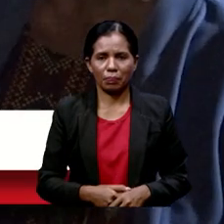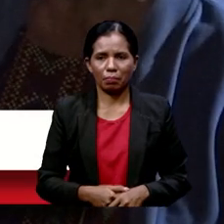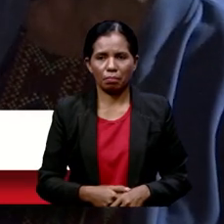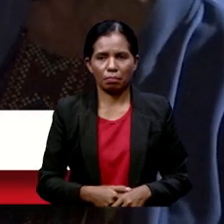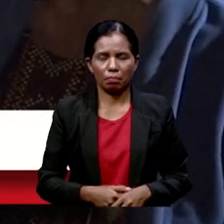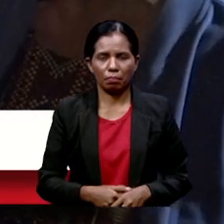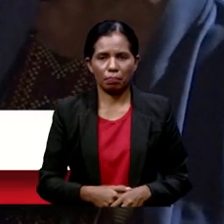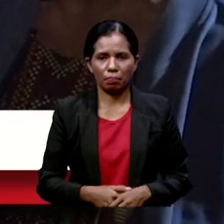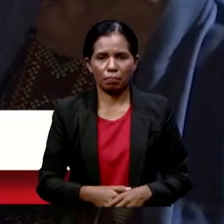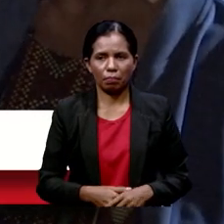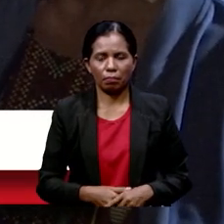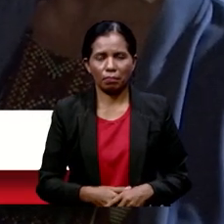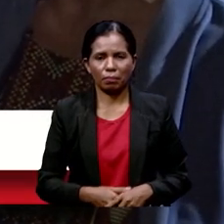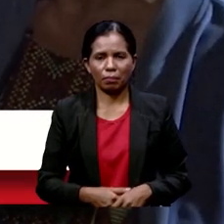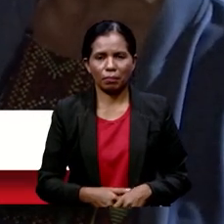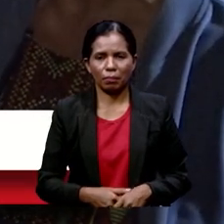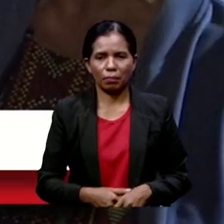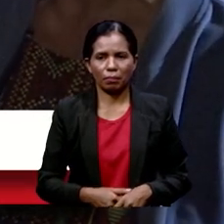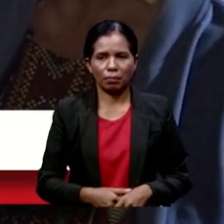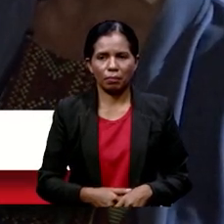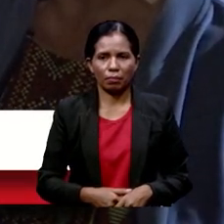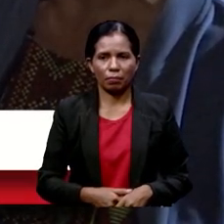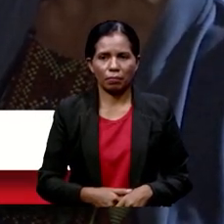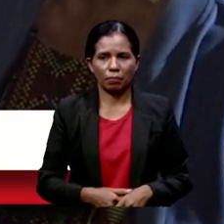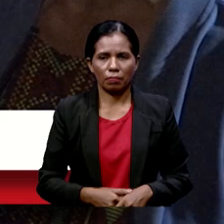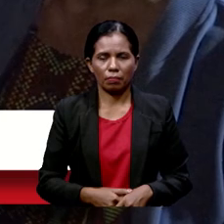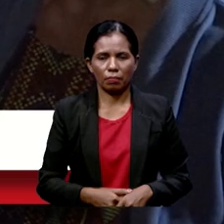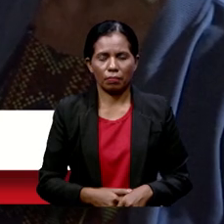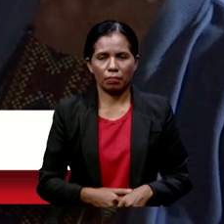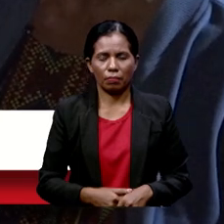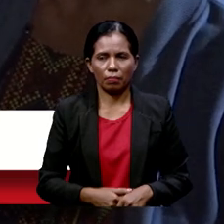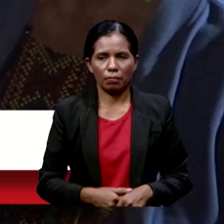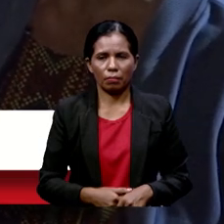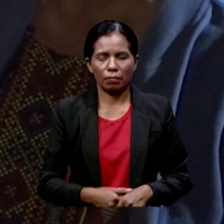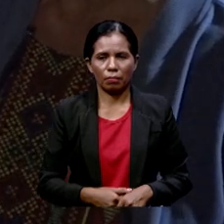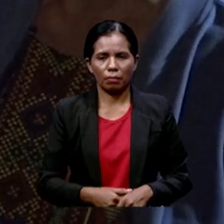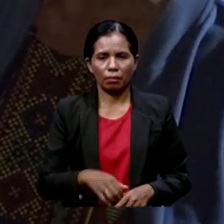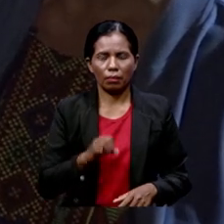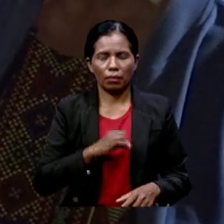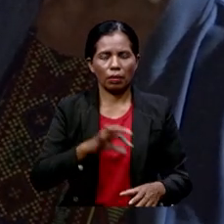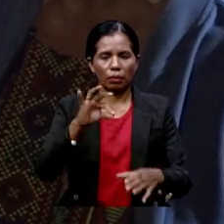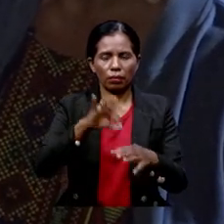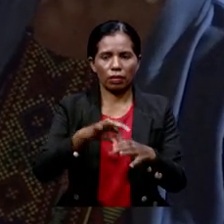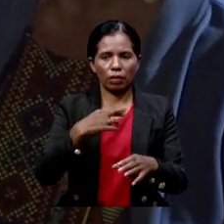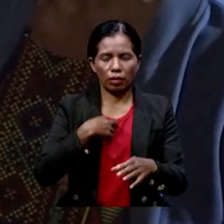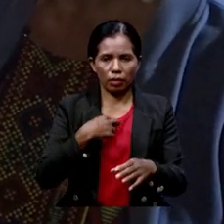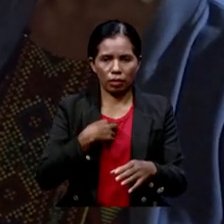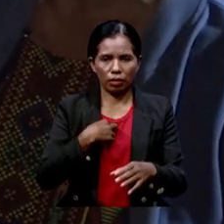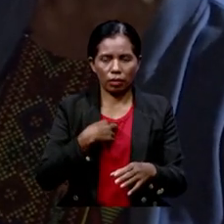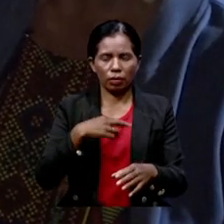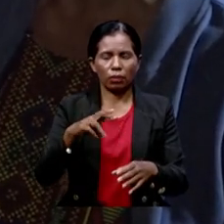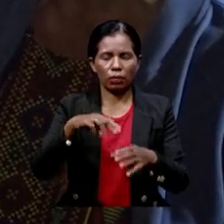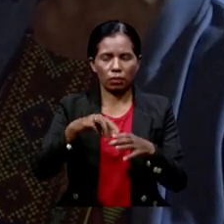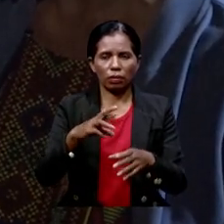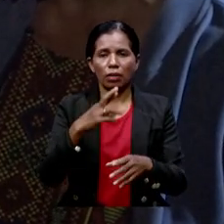au me plele lerja naek, oketa se. Hau kuda rasik, au kuda hare,